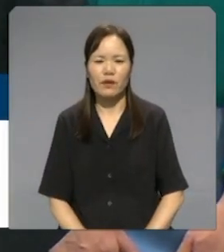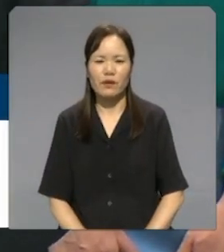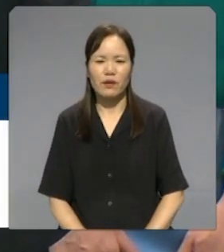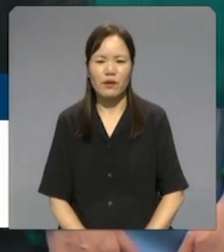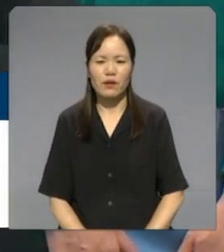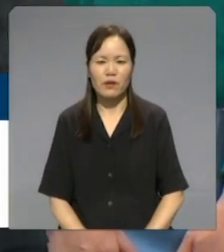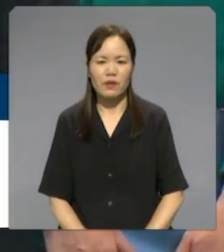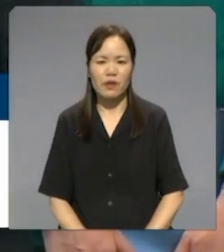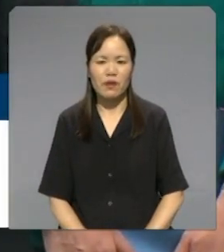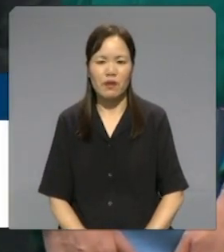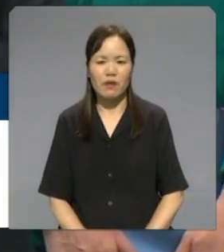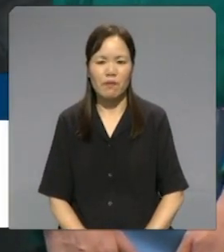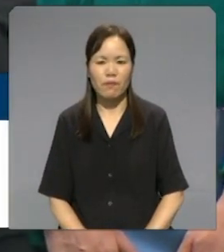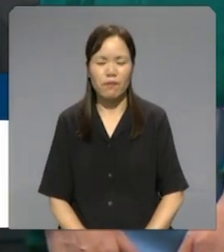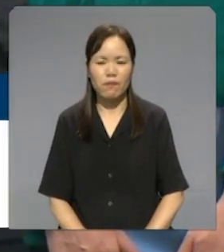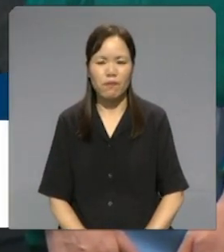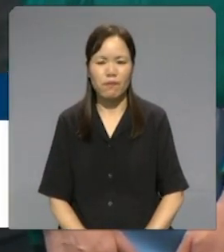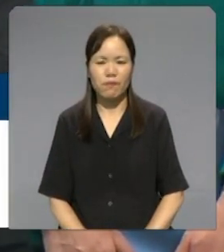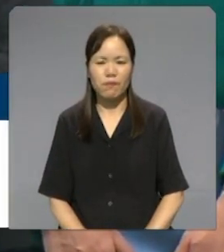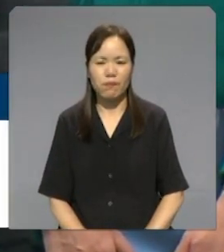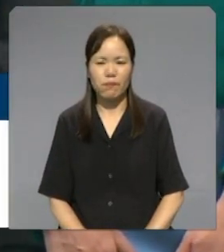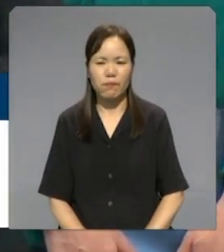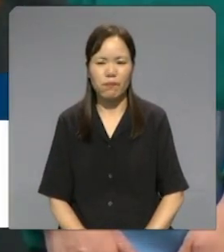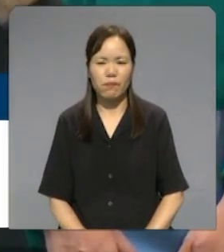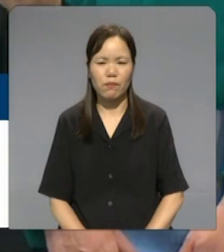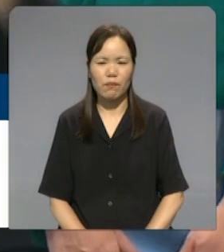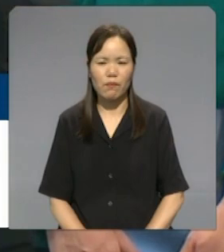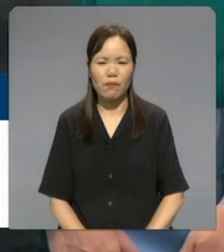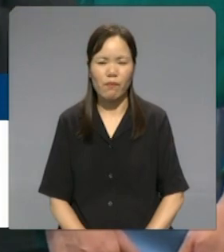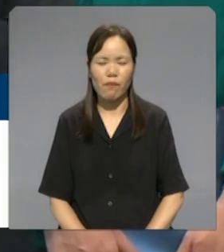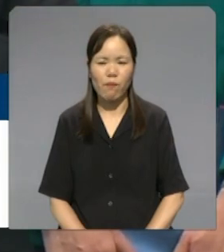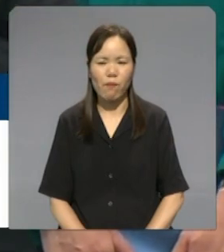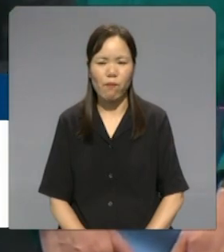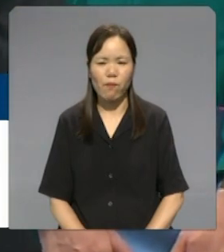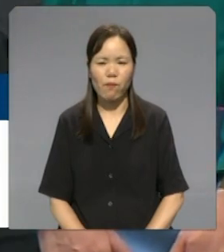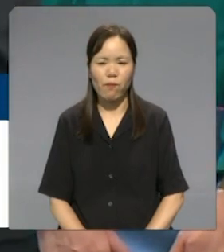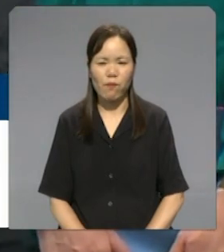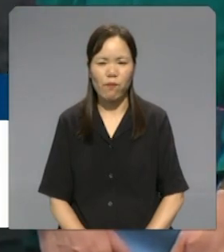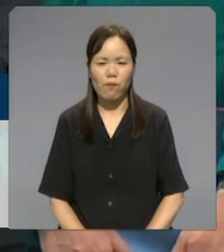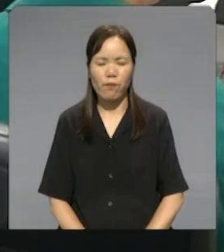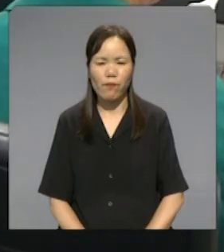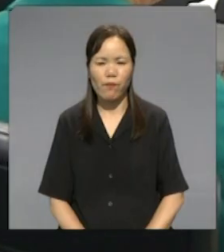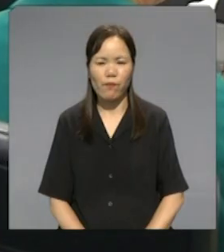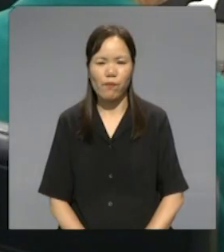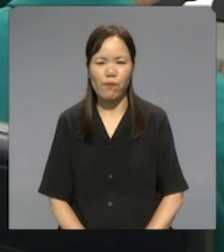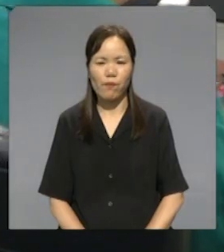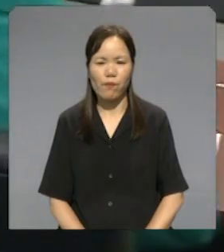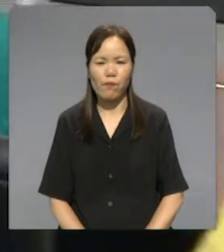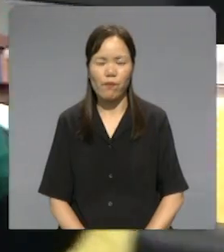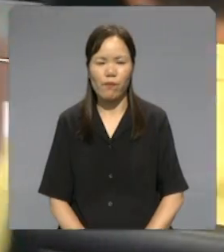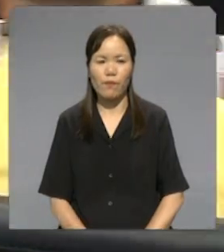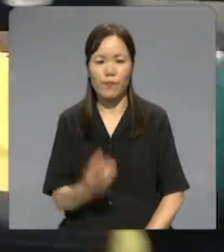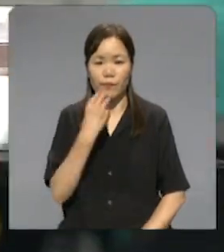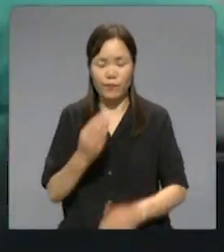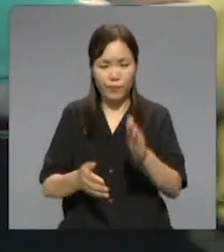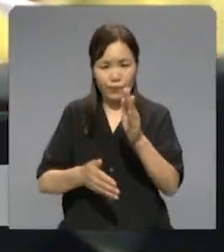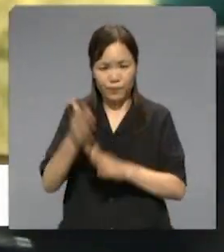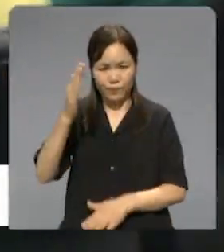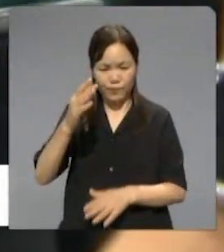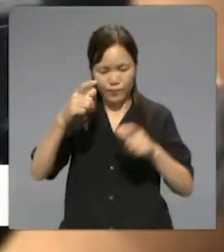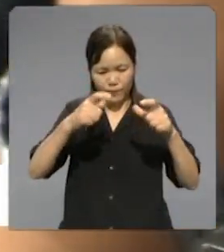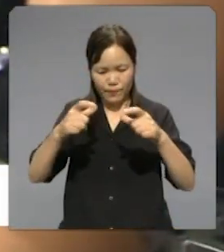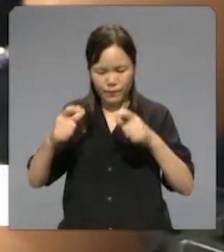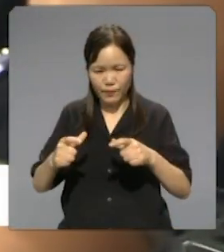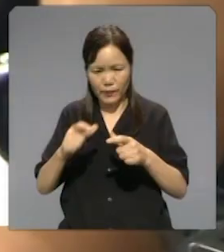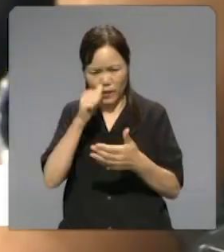위해 의무 경찰제의 제도 입도 적극 검토하겠습니다. 서울시도 자치구와